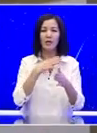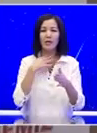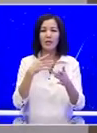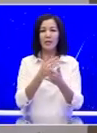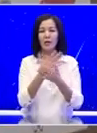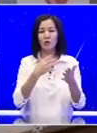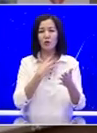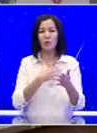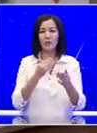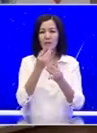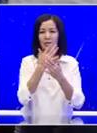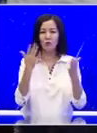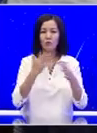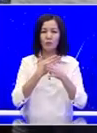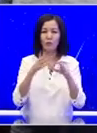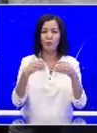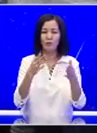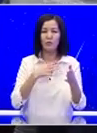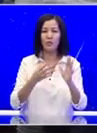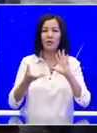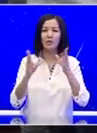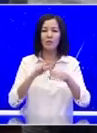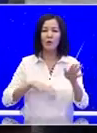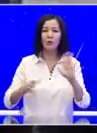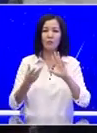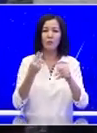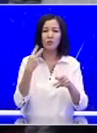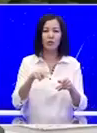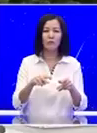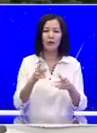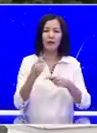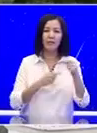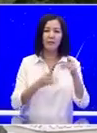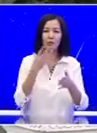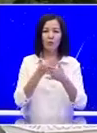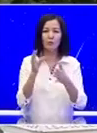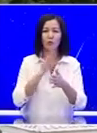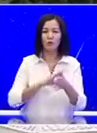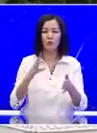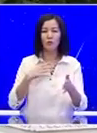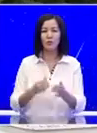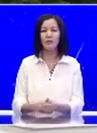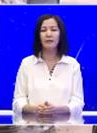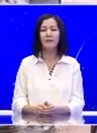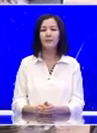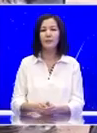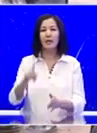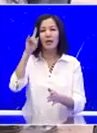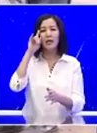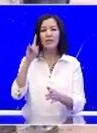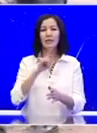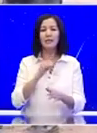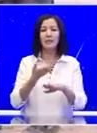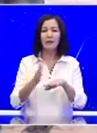маңызды азық-түліктермен көмек көрсеткен. Жалпы аудан бойынша 20-ға жуық кәсіпкер өз үлестерін қосқан. Мынау елімізге осында